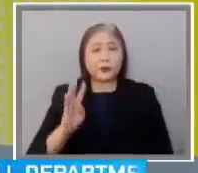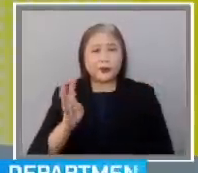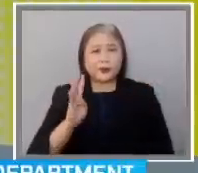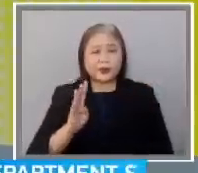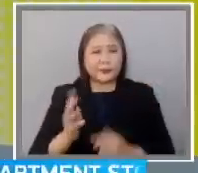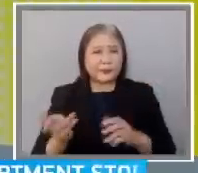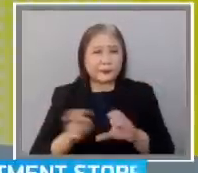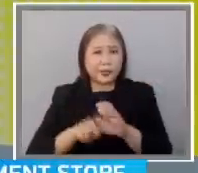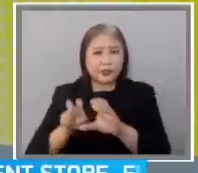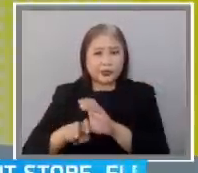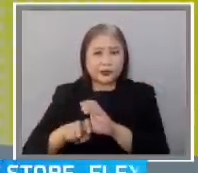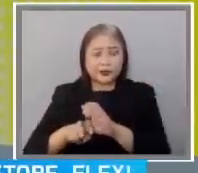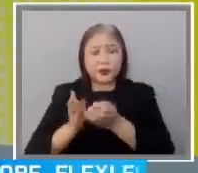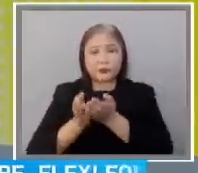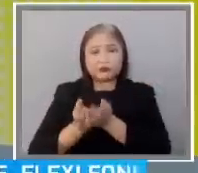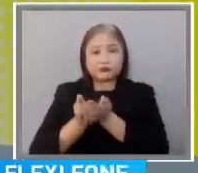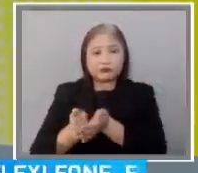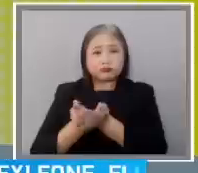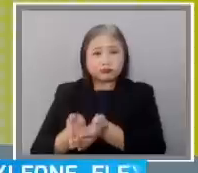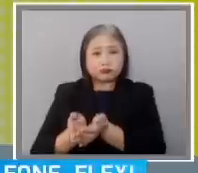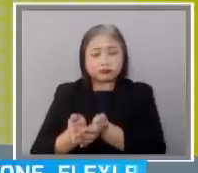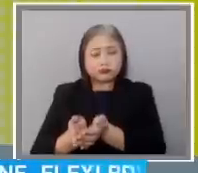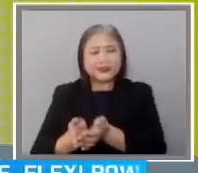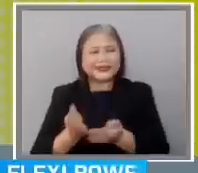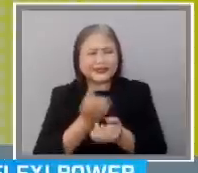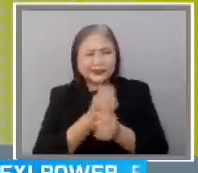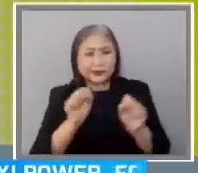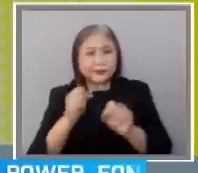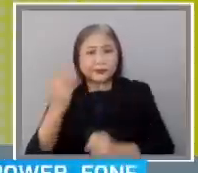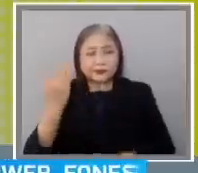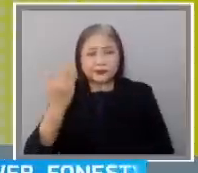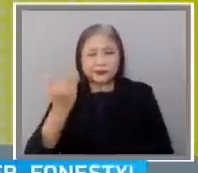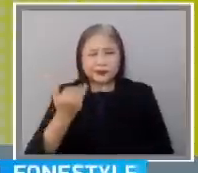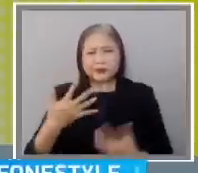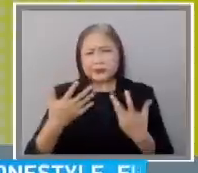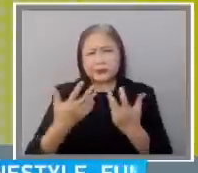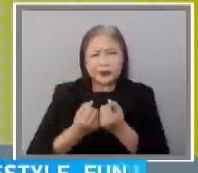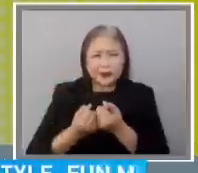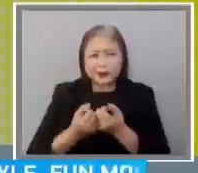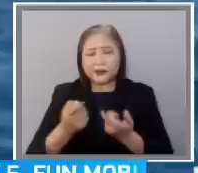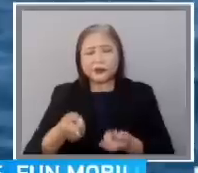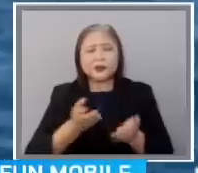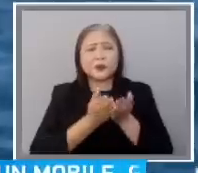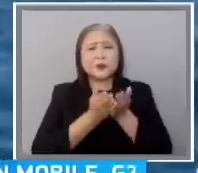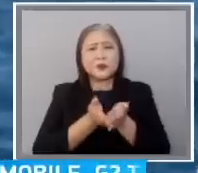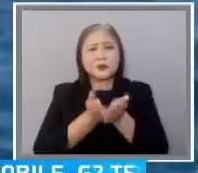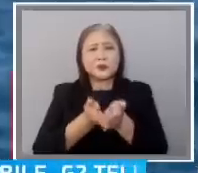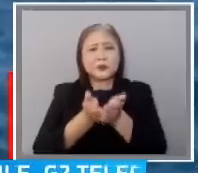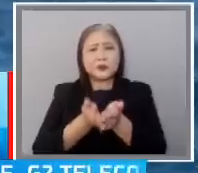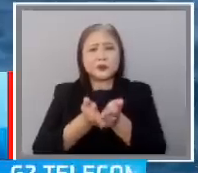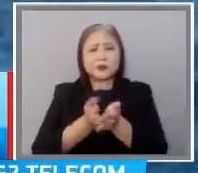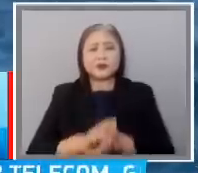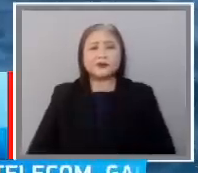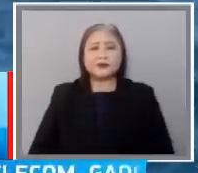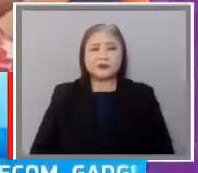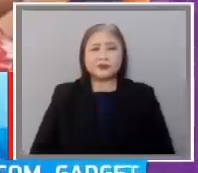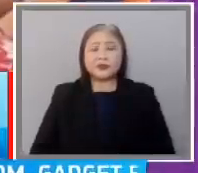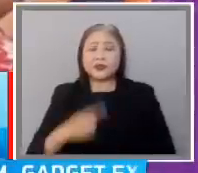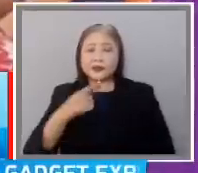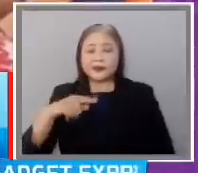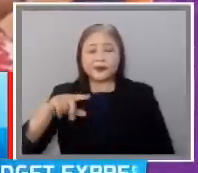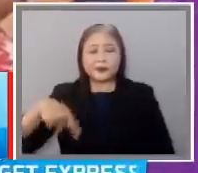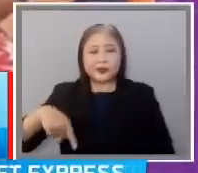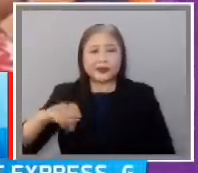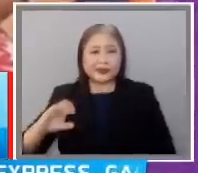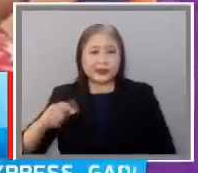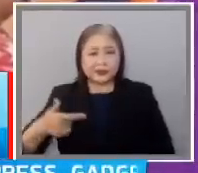motor bangka ang ni-rescue matapos itong madisgrasya habang nasa dagat. Ayon sa Philippine Coast Guard Palawan,